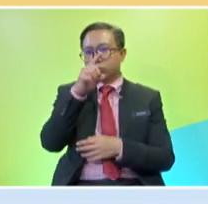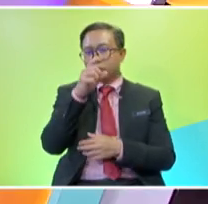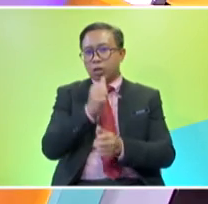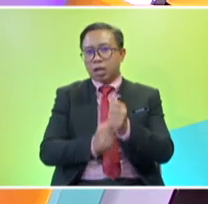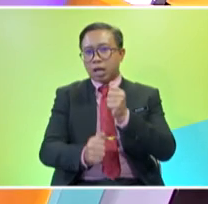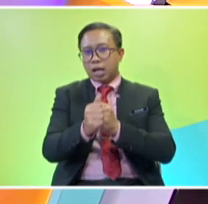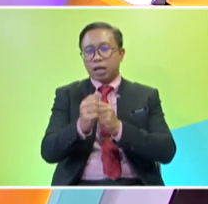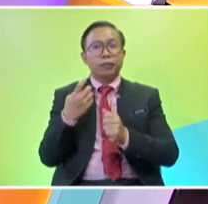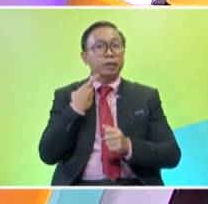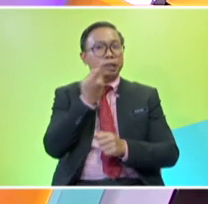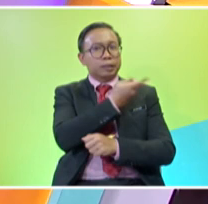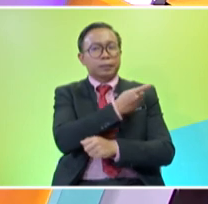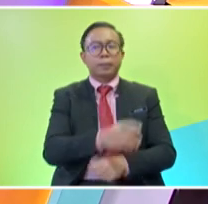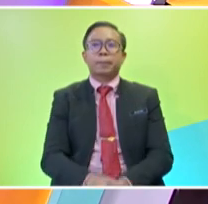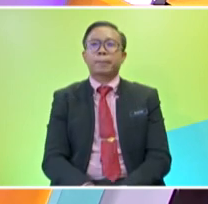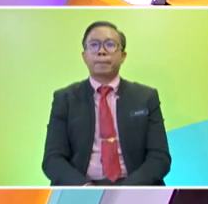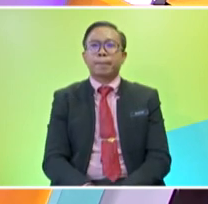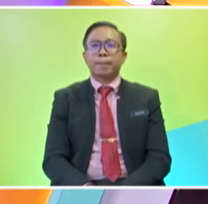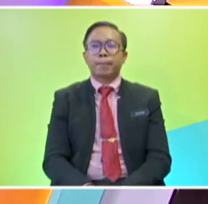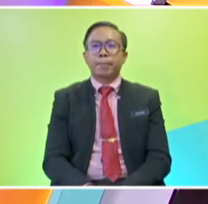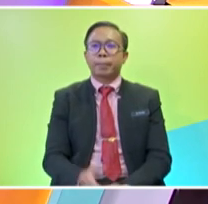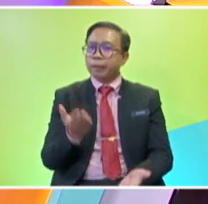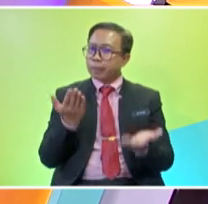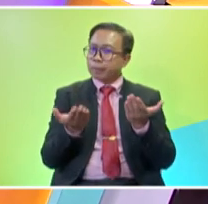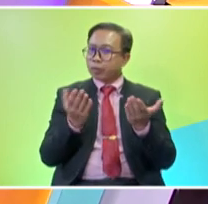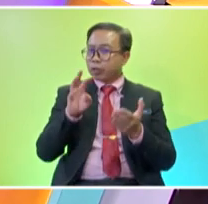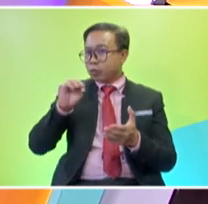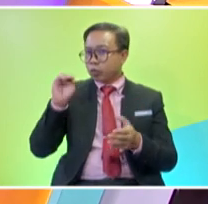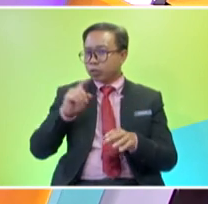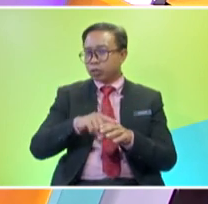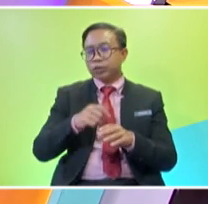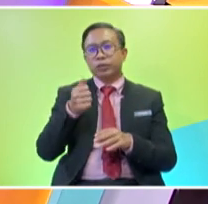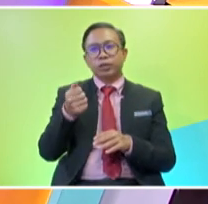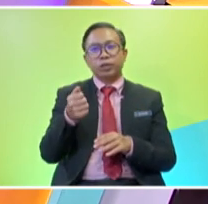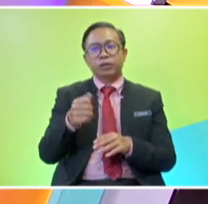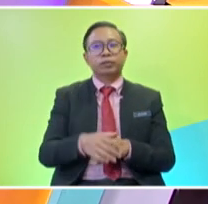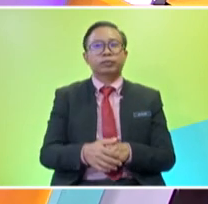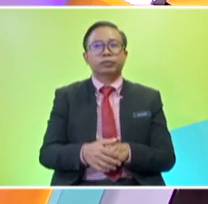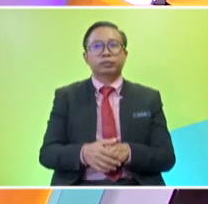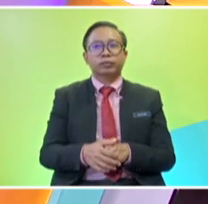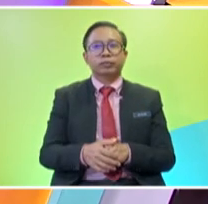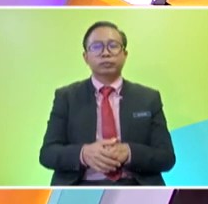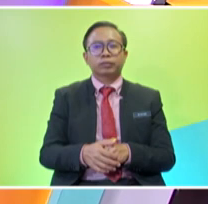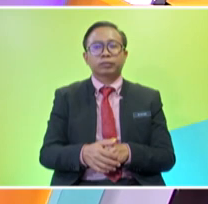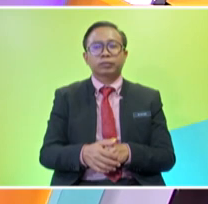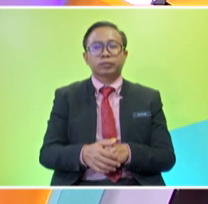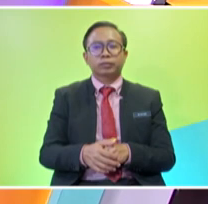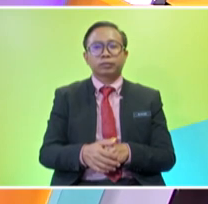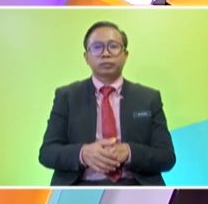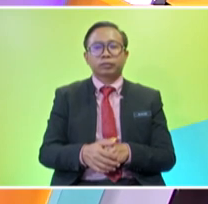kita ini mungkin murid-murid di luar sana yang mungkin tiada cium